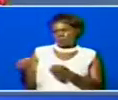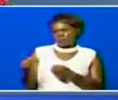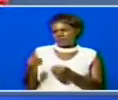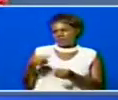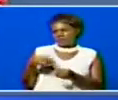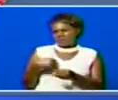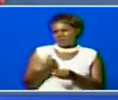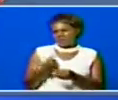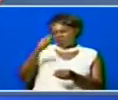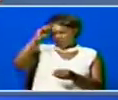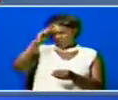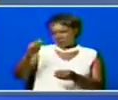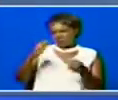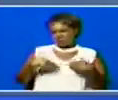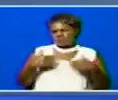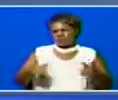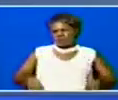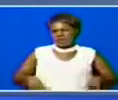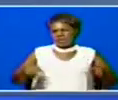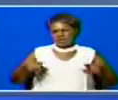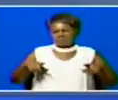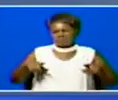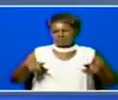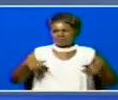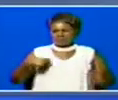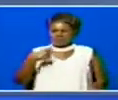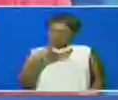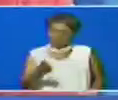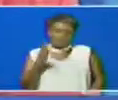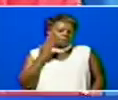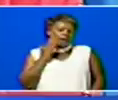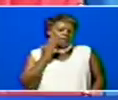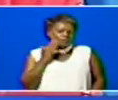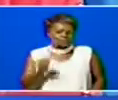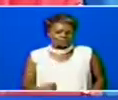nilikuwa nimeheshimu wale watu nilikuwa naishi nao sana. So nikakuja nikaambia ule mama